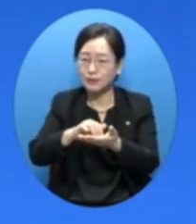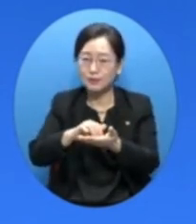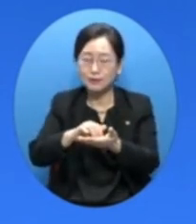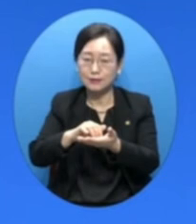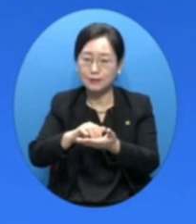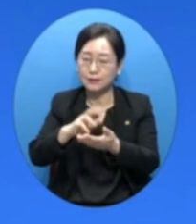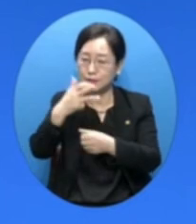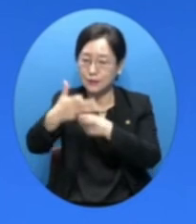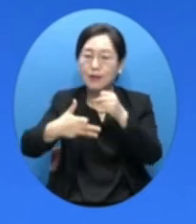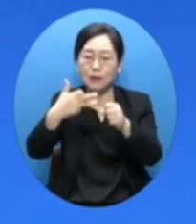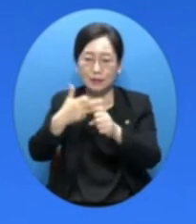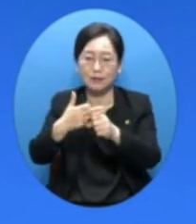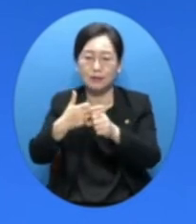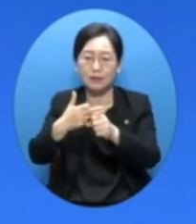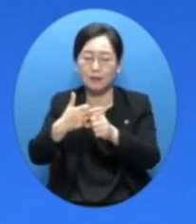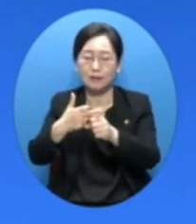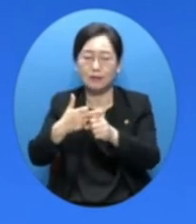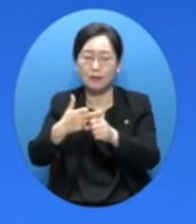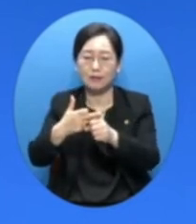18년째